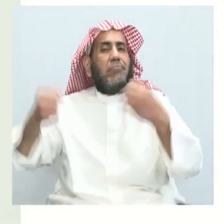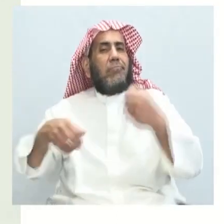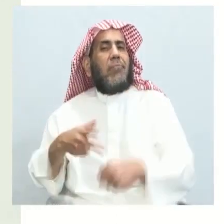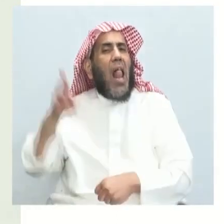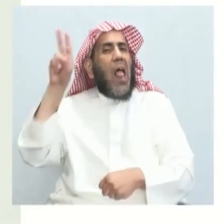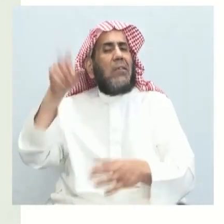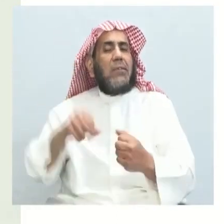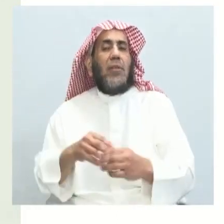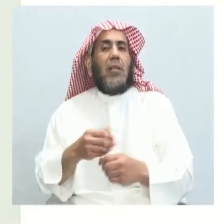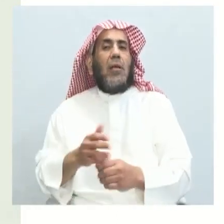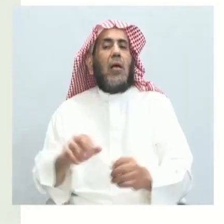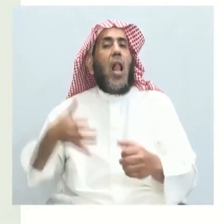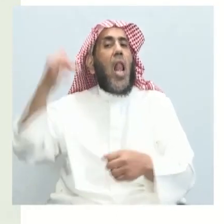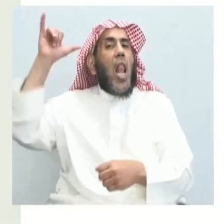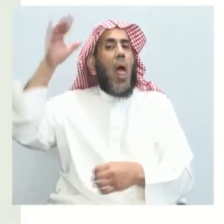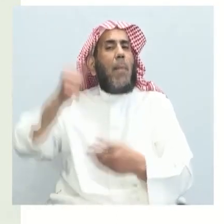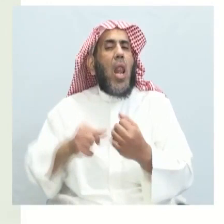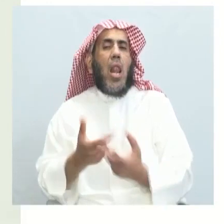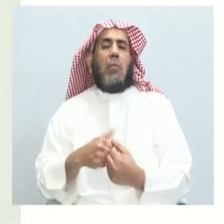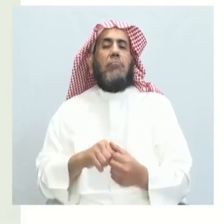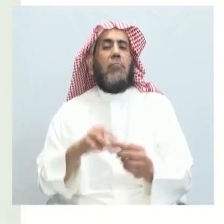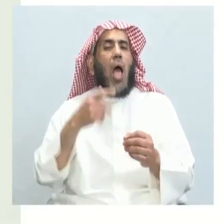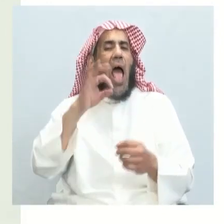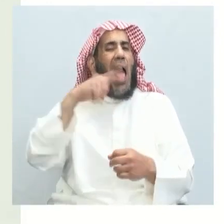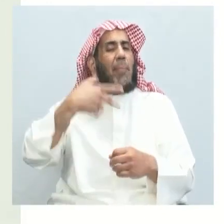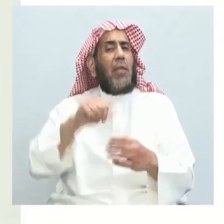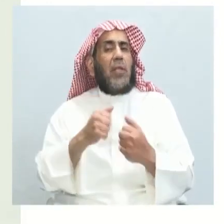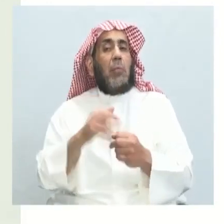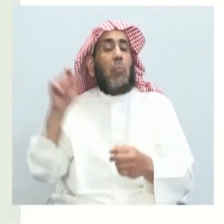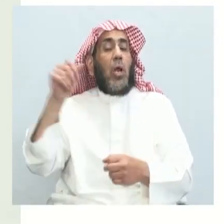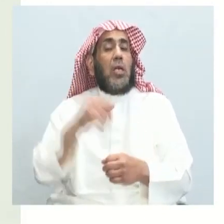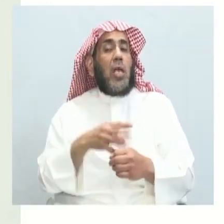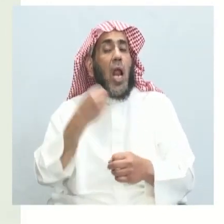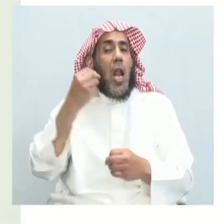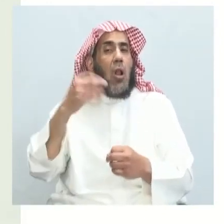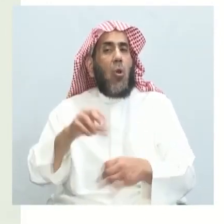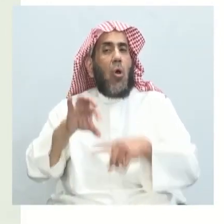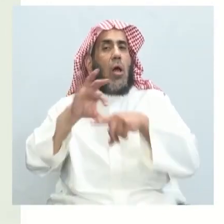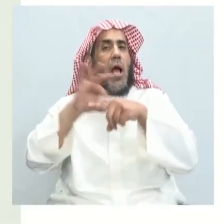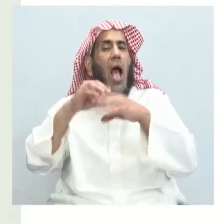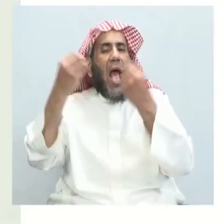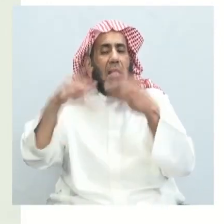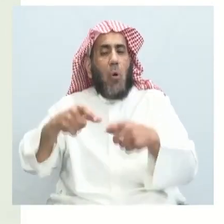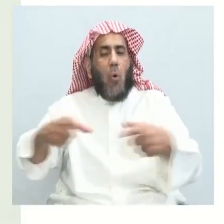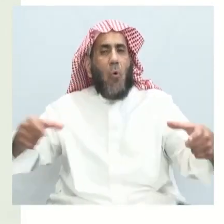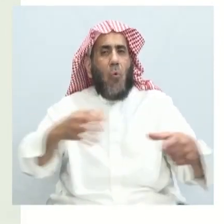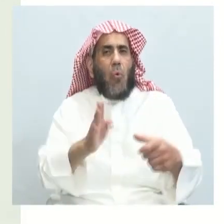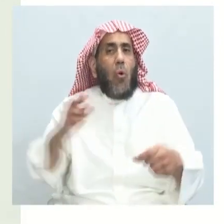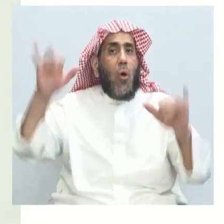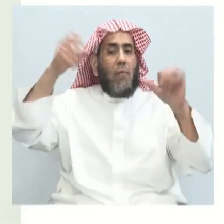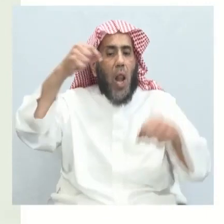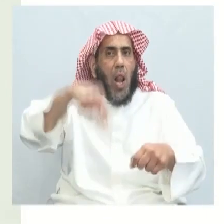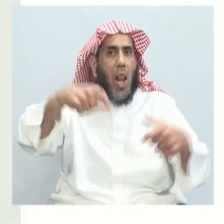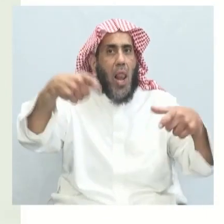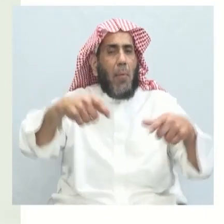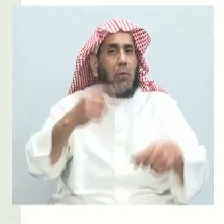فتاتها بلبنها فطلب المرقش ان يلقي خاتمه في اللبن فانها